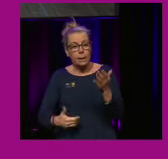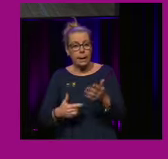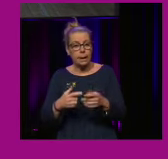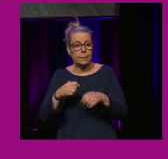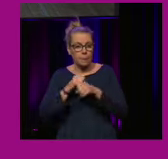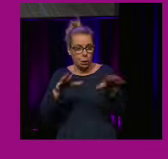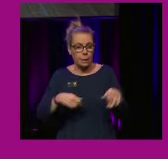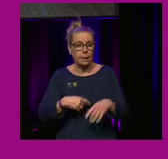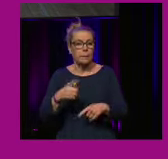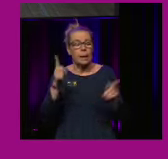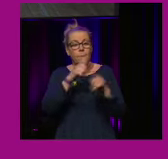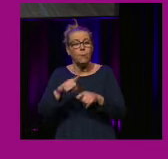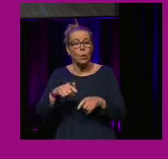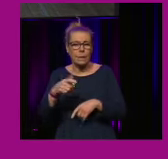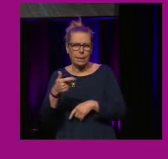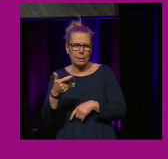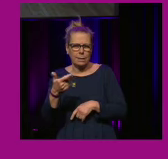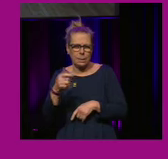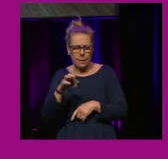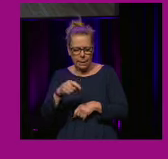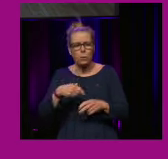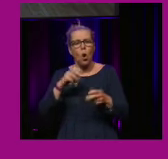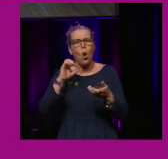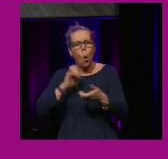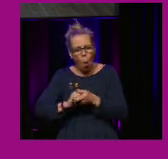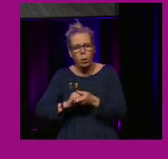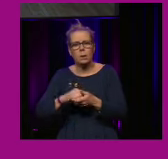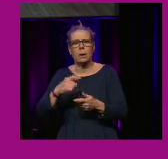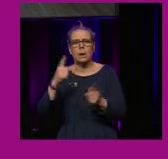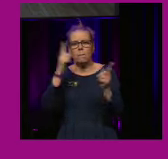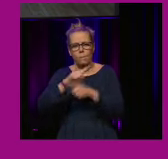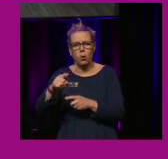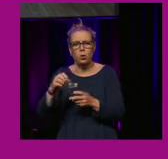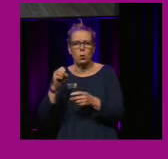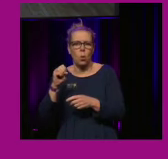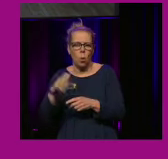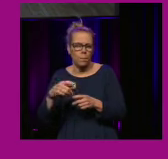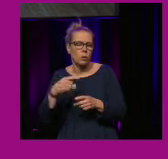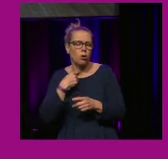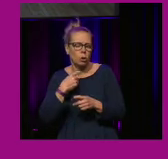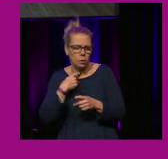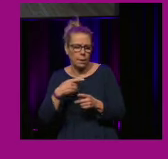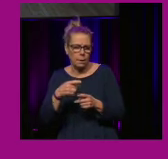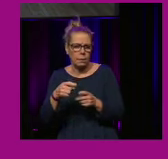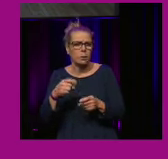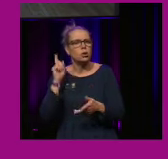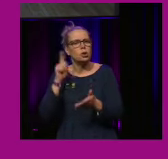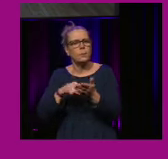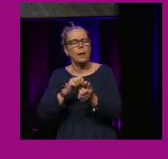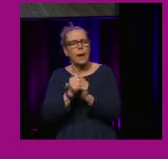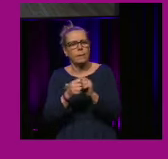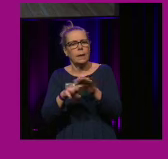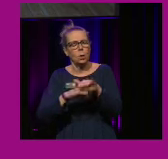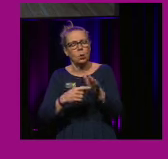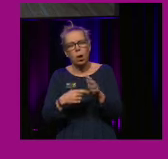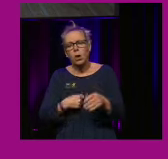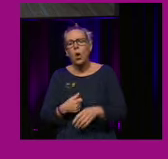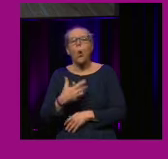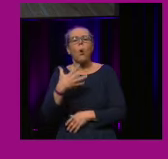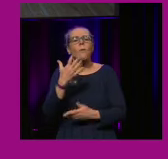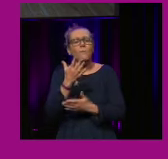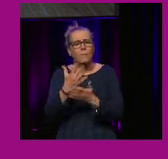samt en folkomröstning för att ändra grundlagen. Och i folkomröstningen så måste då hälften rösta för den här